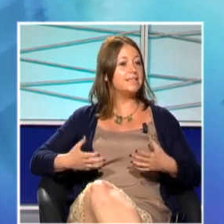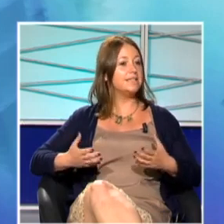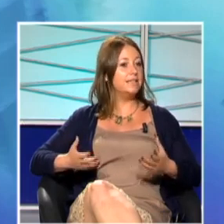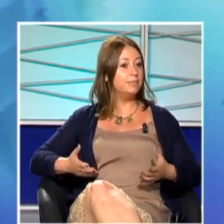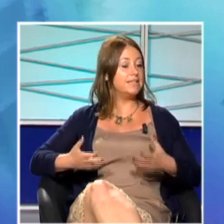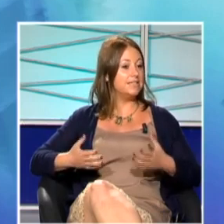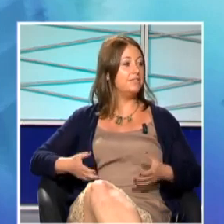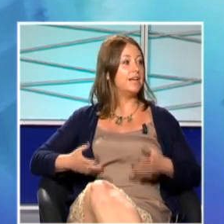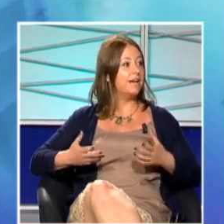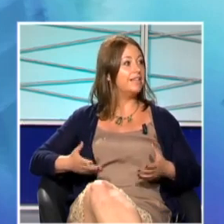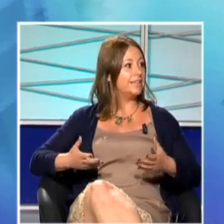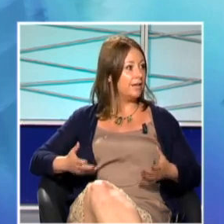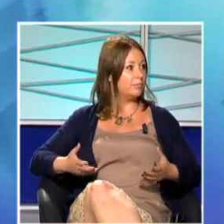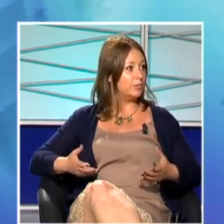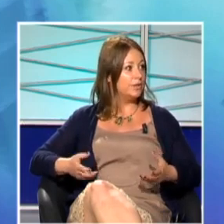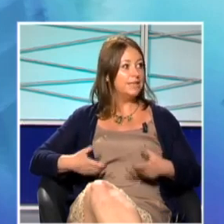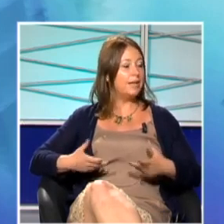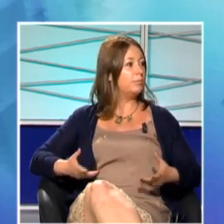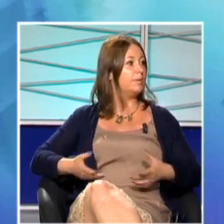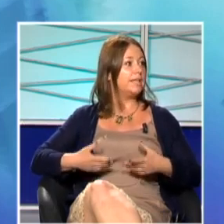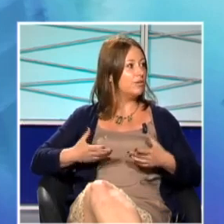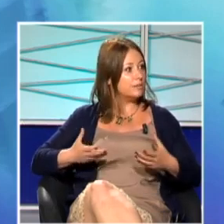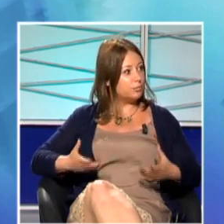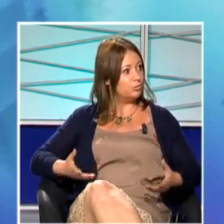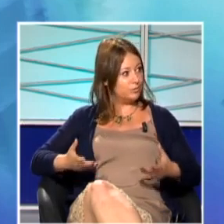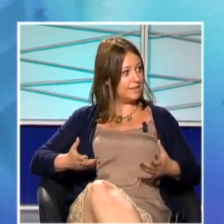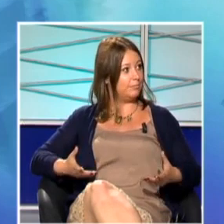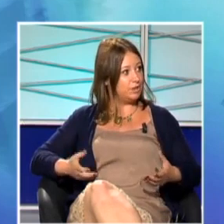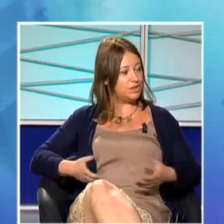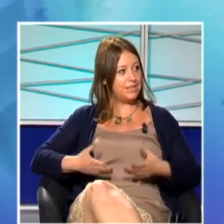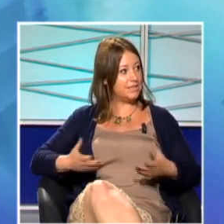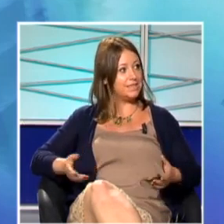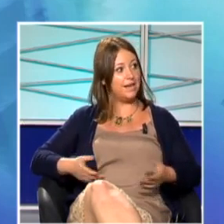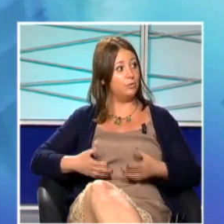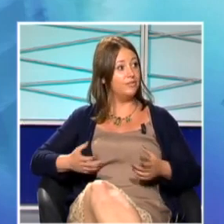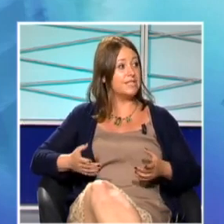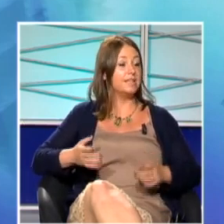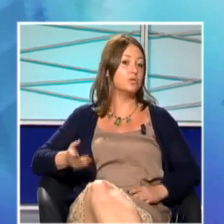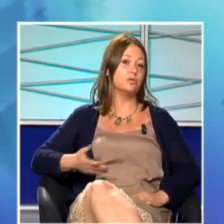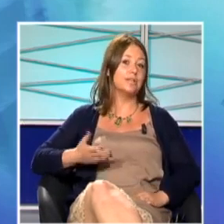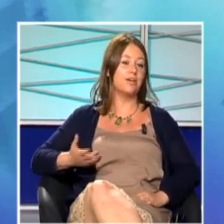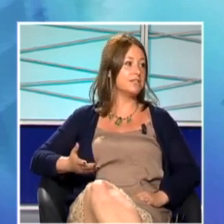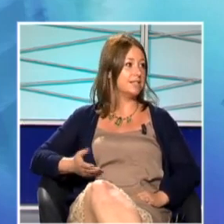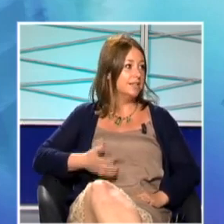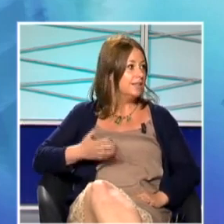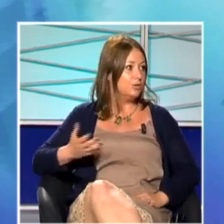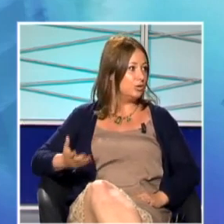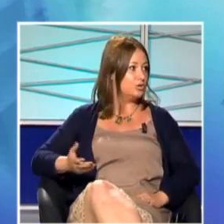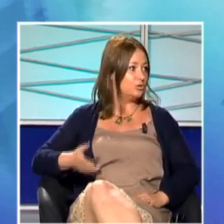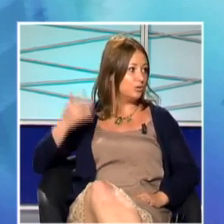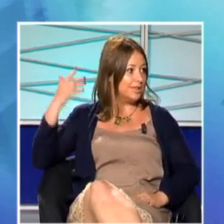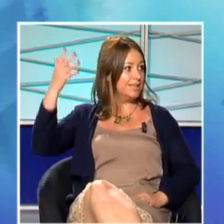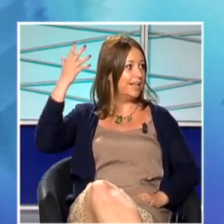perché essere liberi significa avere tempo tempo per le cose più semplici essenziali universali che sono le cose di